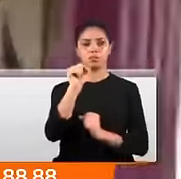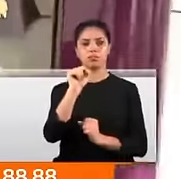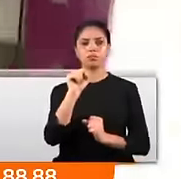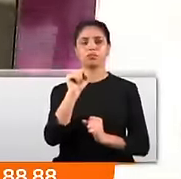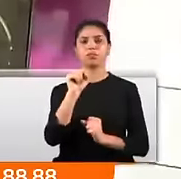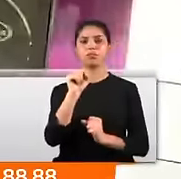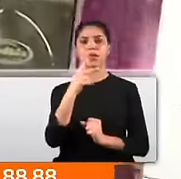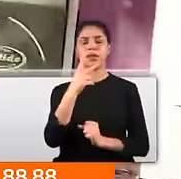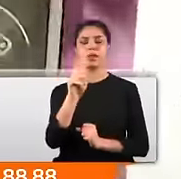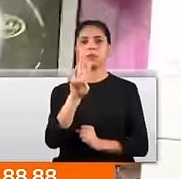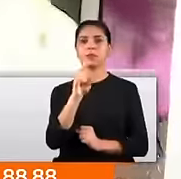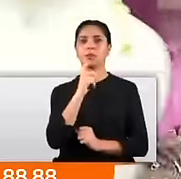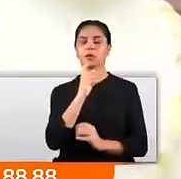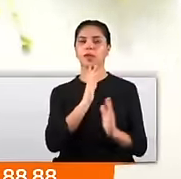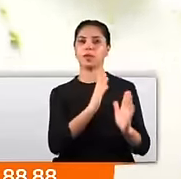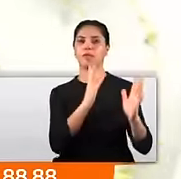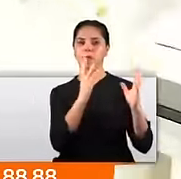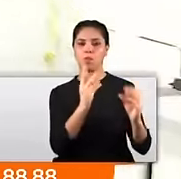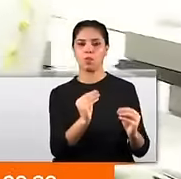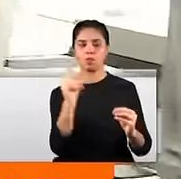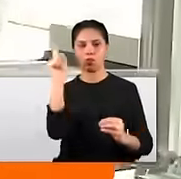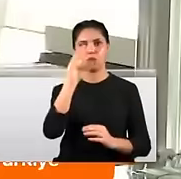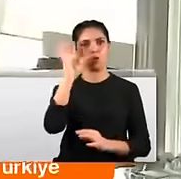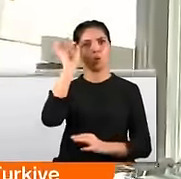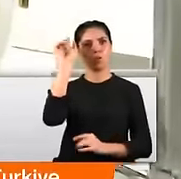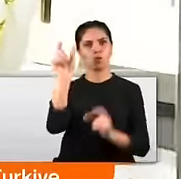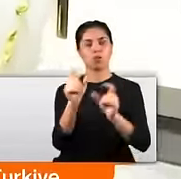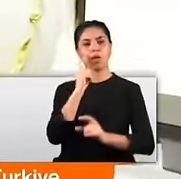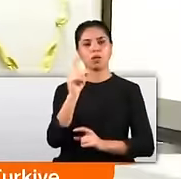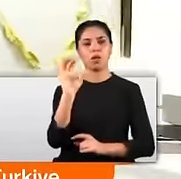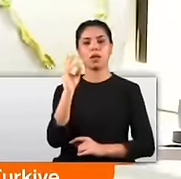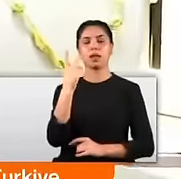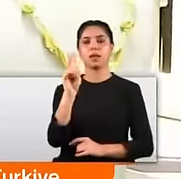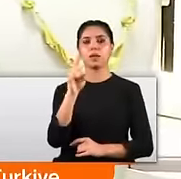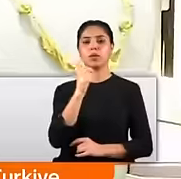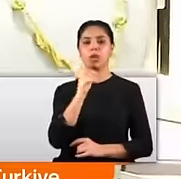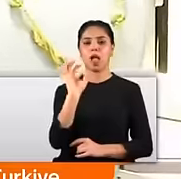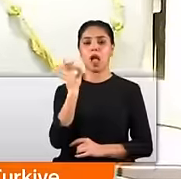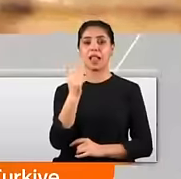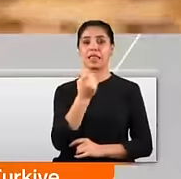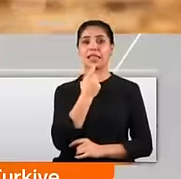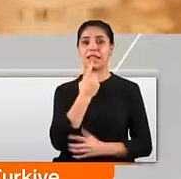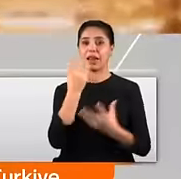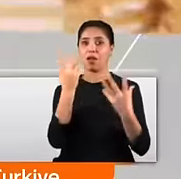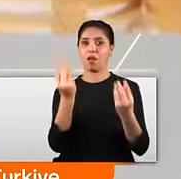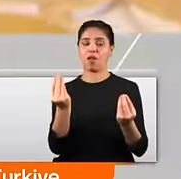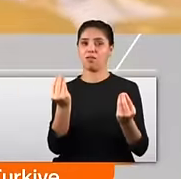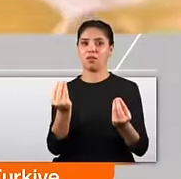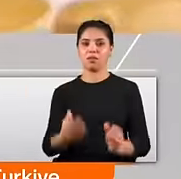parlayışı 2024 yılında da devam edecek. Çünkü uzmanlara göre 2024 yılı altının yılı olacak. Güçlü